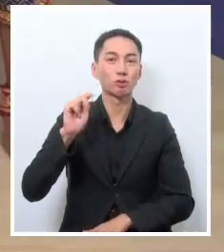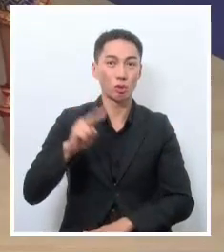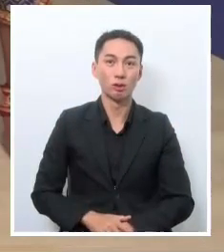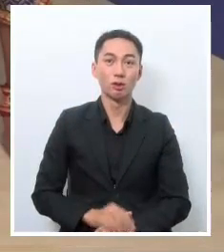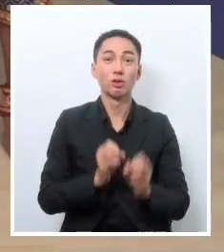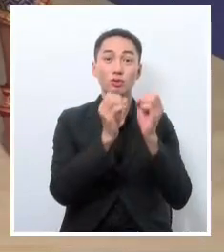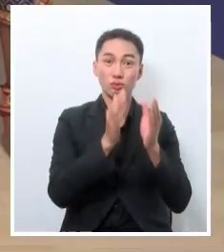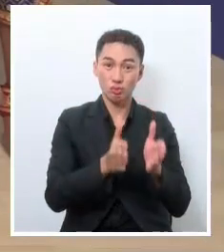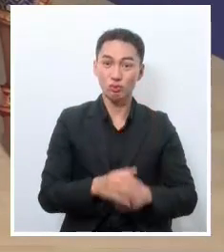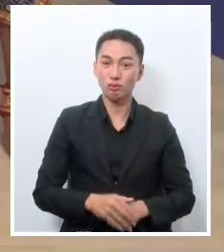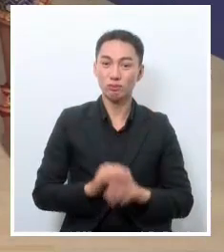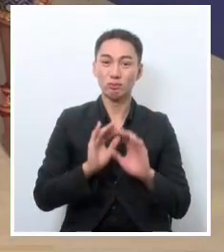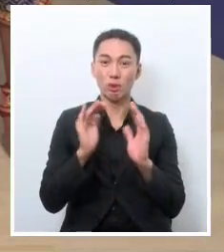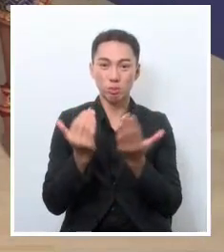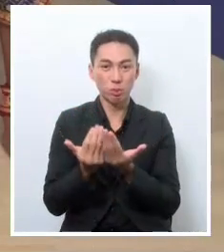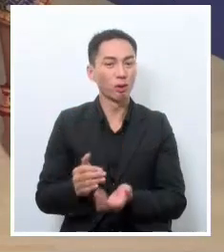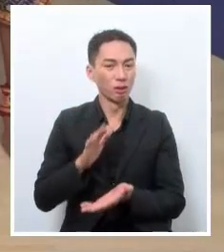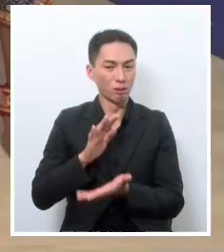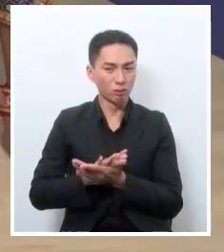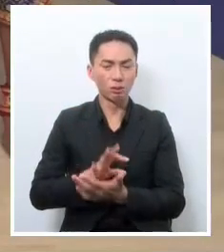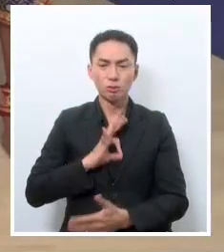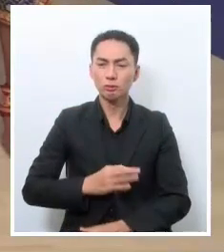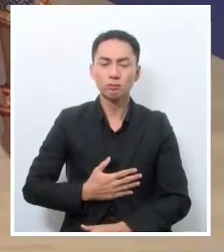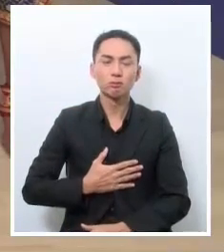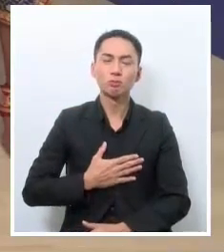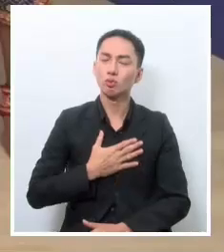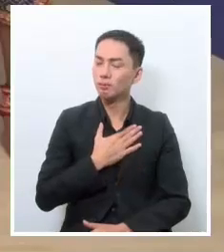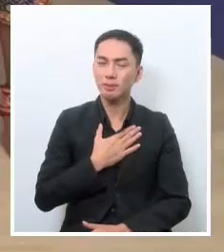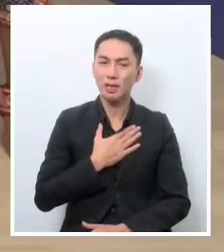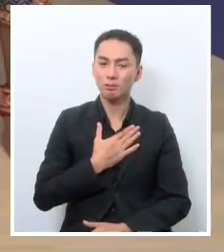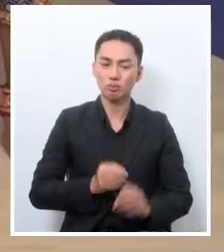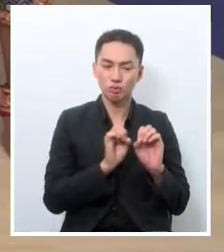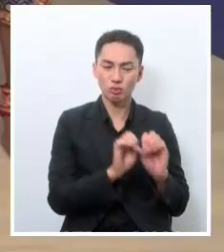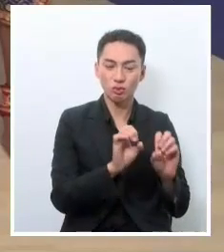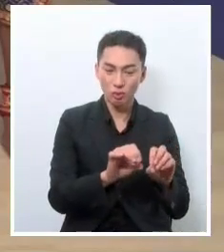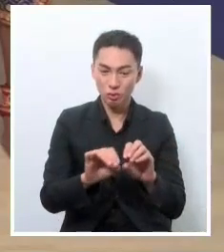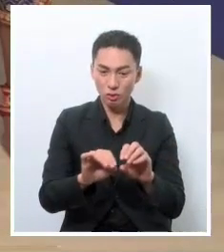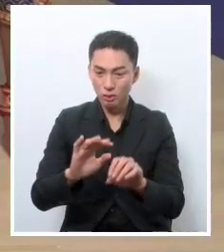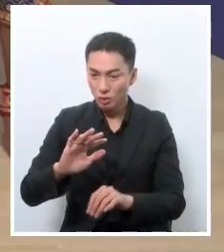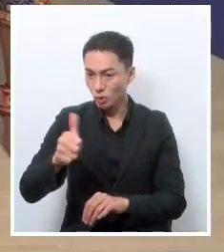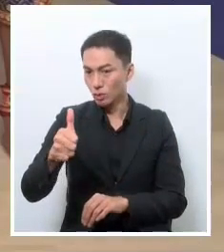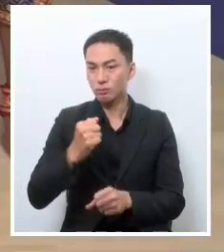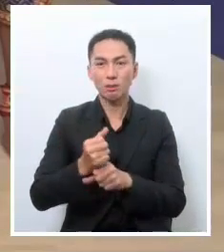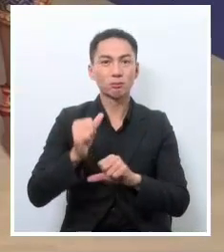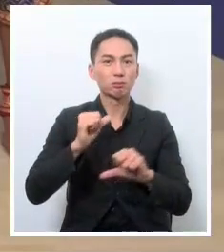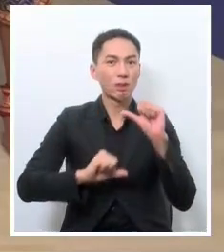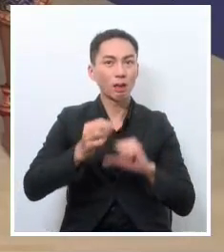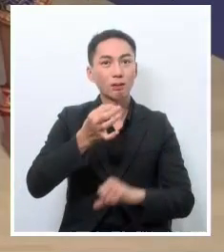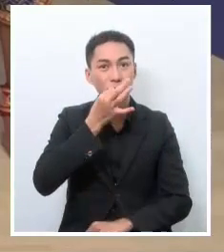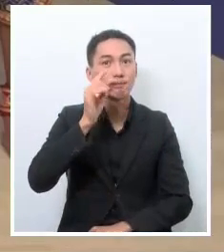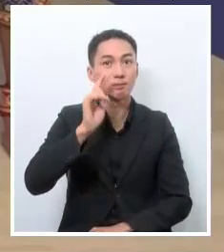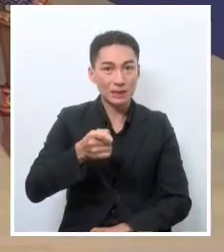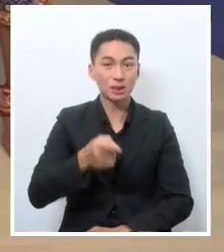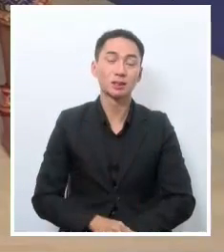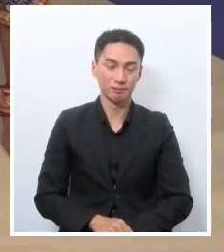เรียนทุกคนภาคภูมิใจมากสิ่งที่เขาทุ่มเทที่ทำให้เกิดการเป็นนักแสดงมืออาชีพนะคะสิ่งเหล่านี้